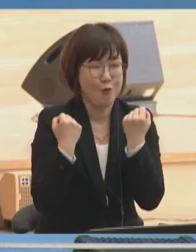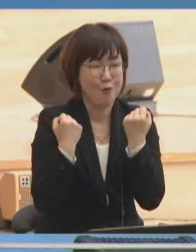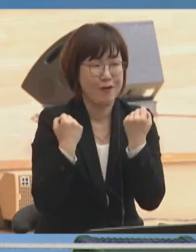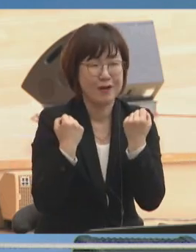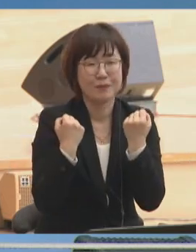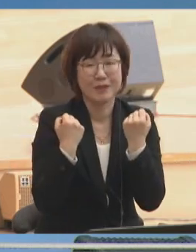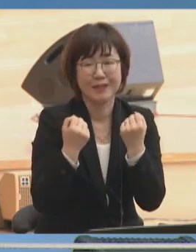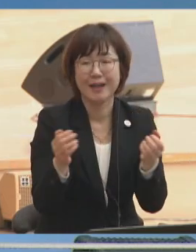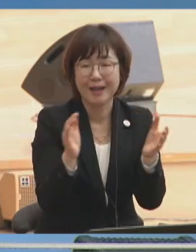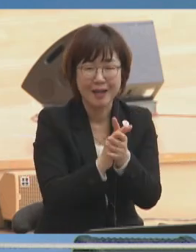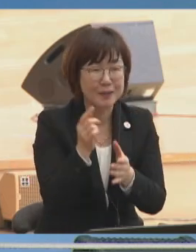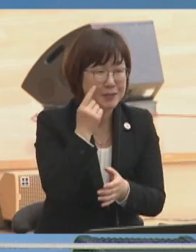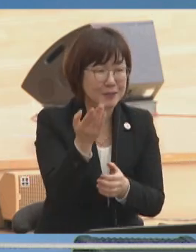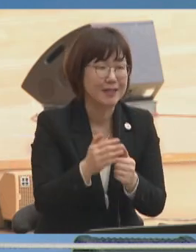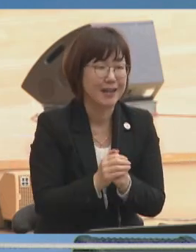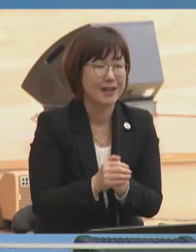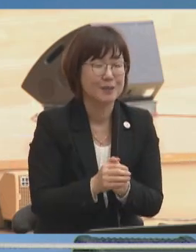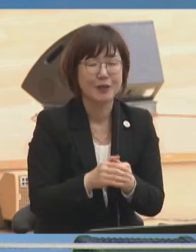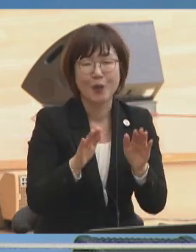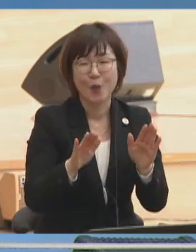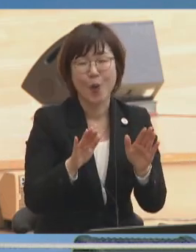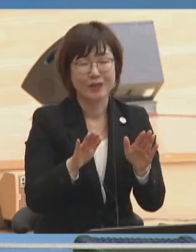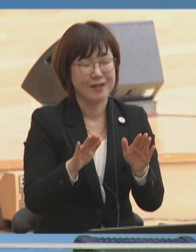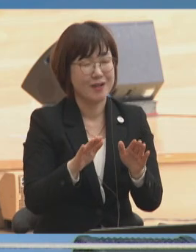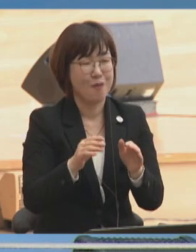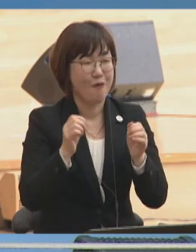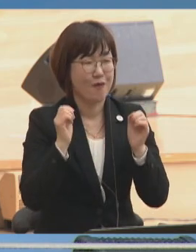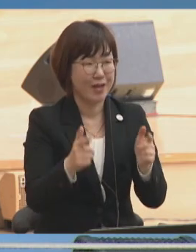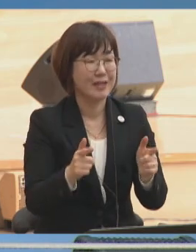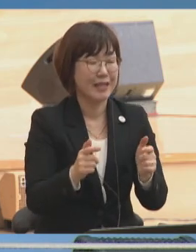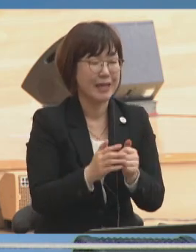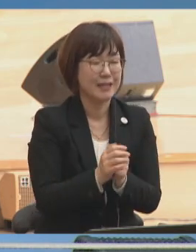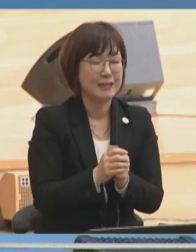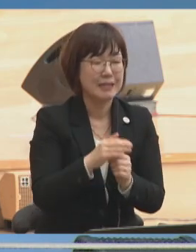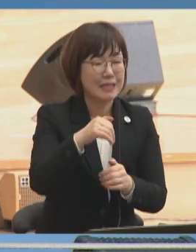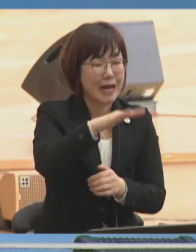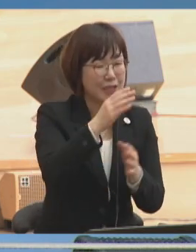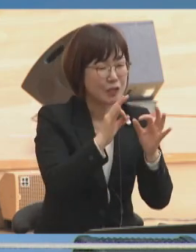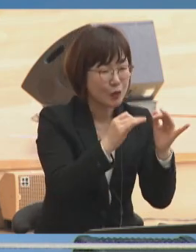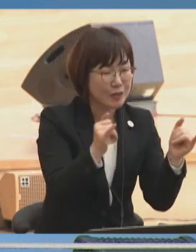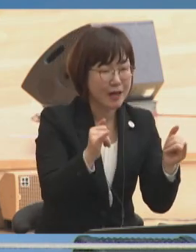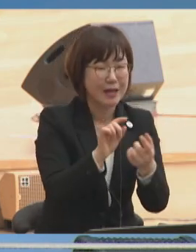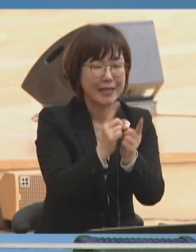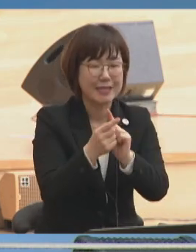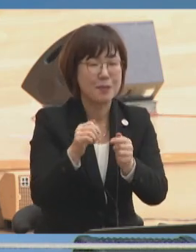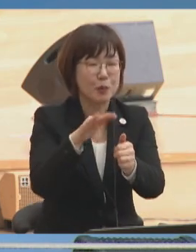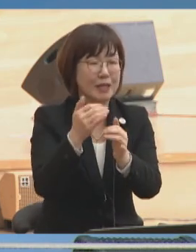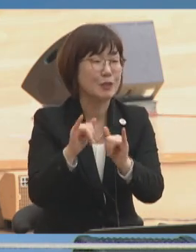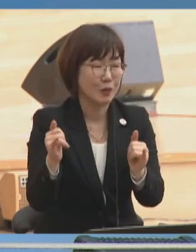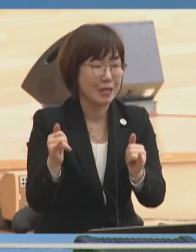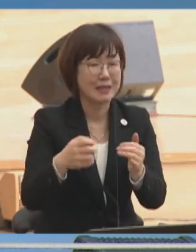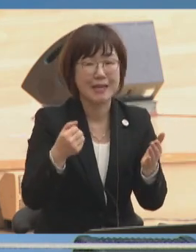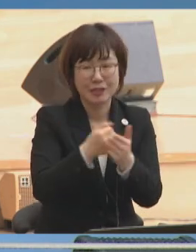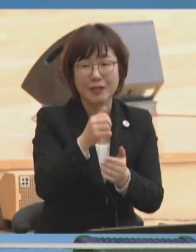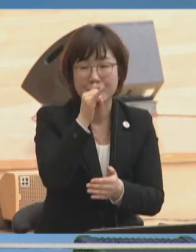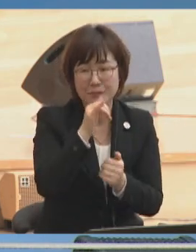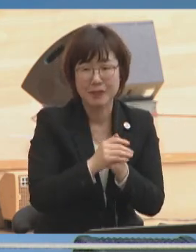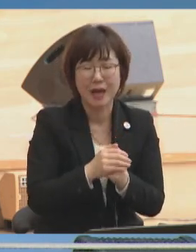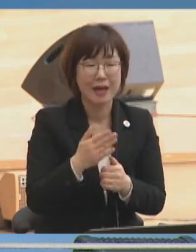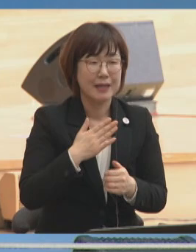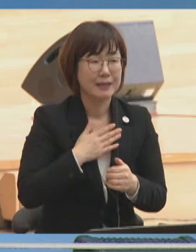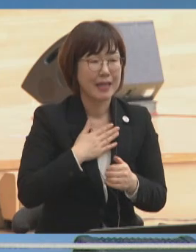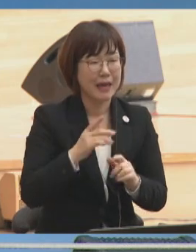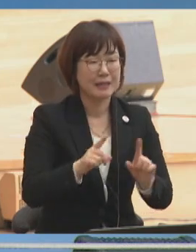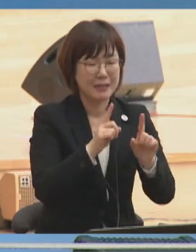아멘이십니까? 오늘 아주 절묘한 타이밍인데 오늘 가는 선교사 보낸 선교사 작정이 있죠. 내 삶의 바운더리를